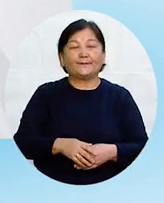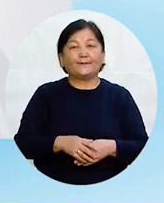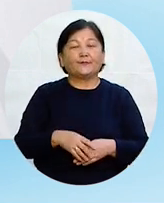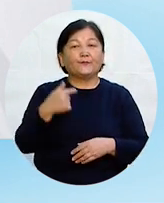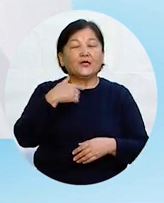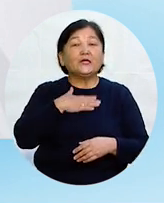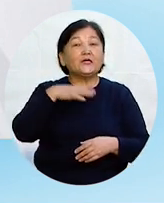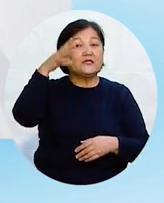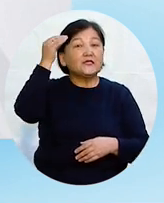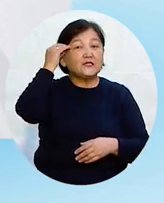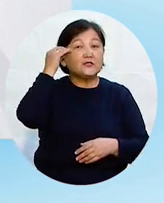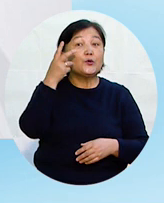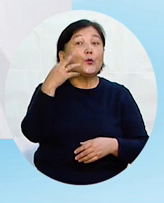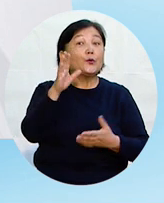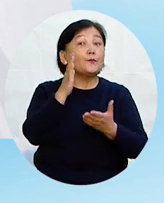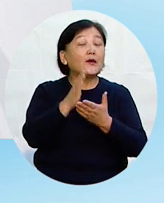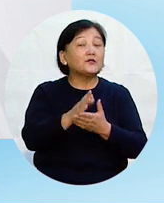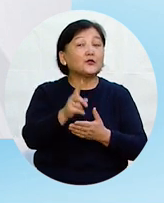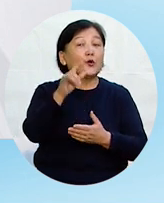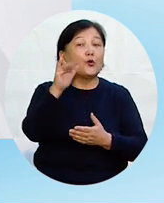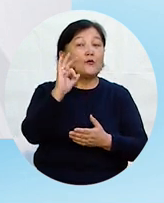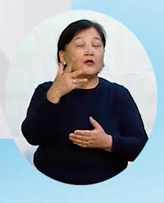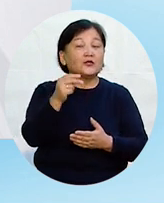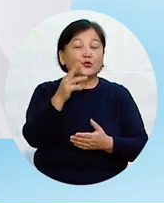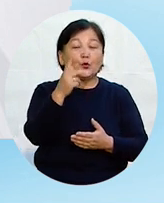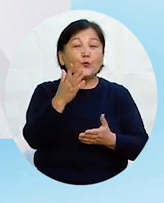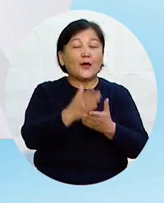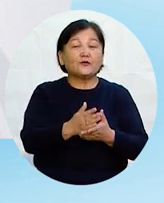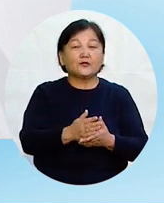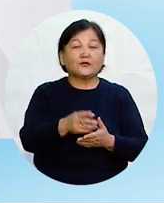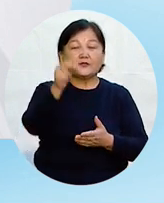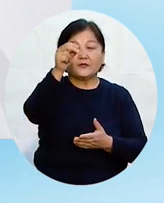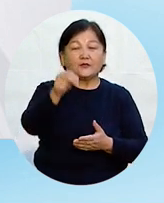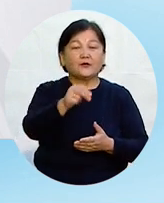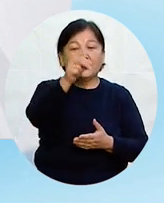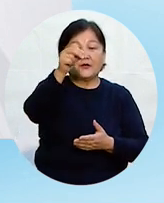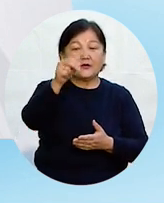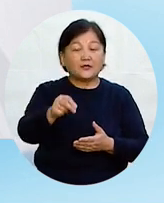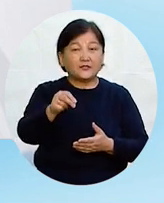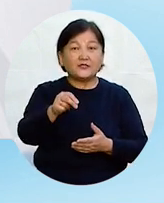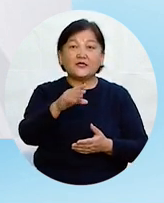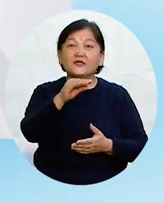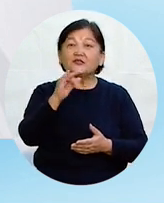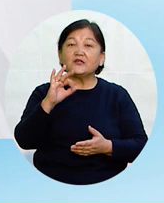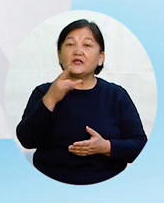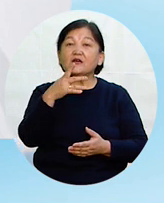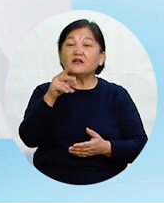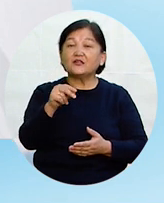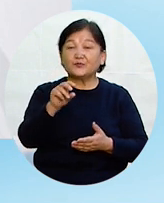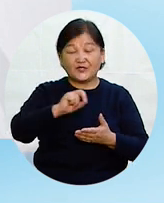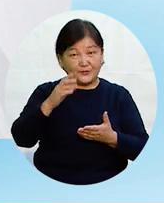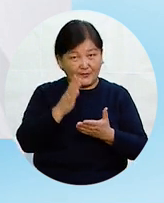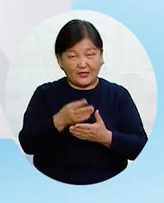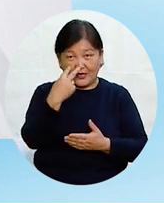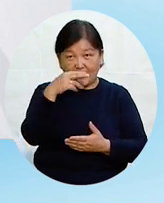цээжилсэн үгэнд байгаа учраас нөгөө хувилгах үсэг учраас гидэс жиргэлсэн байна гэдэг энэ жишээнээс анхаарч аваарай хүмүүдээ.